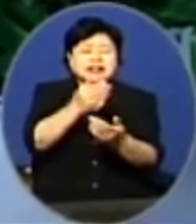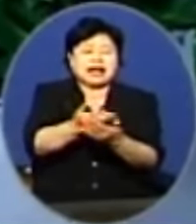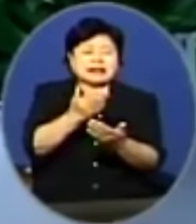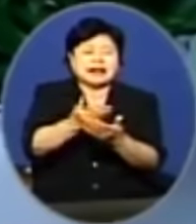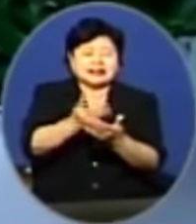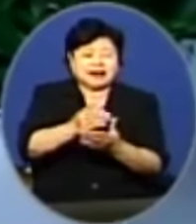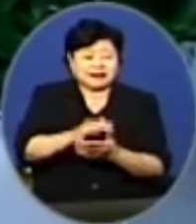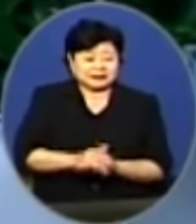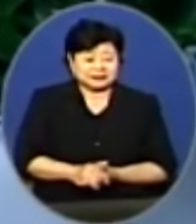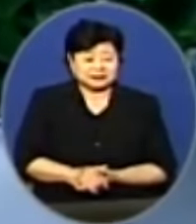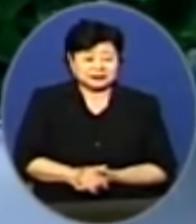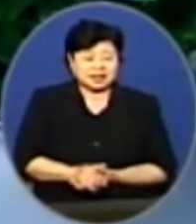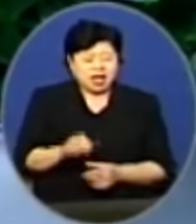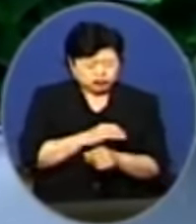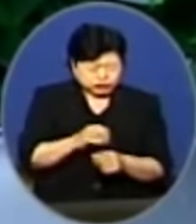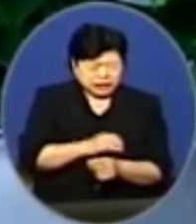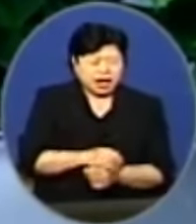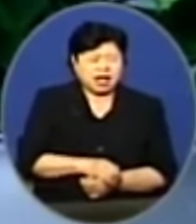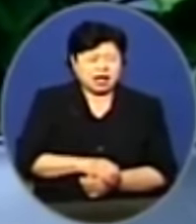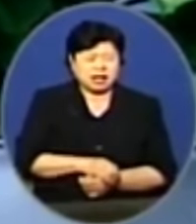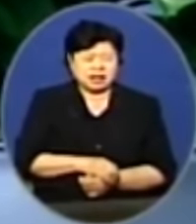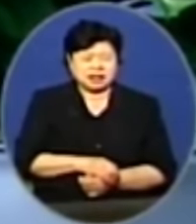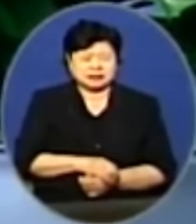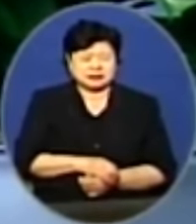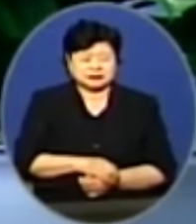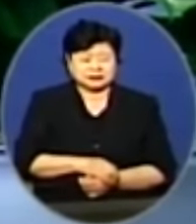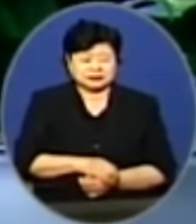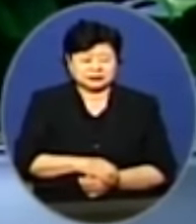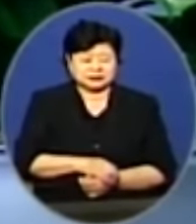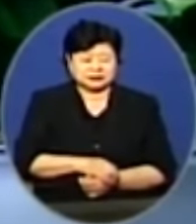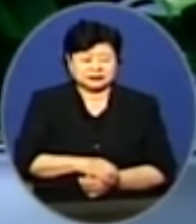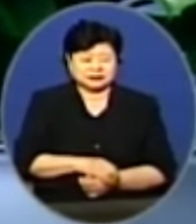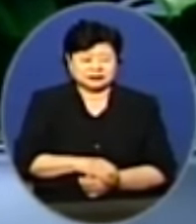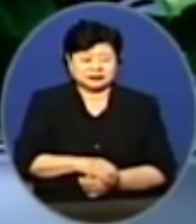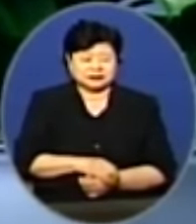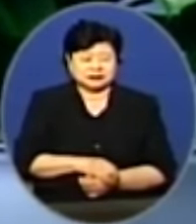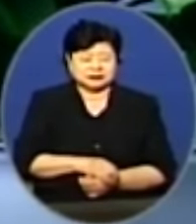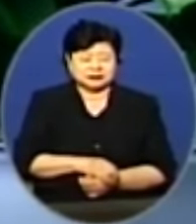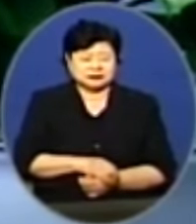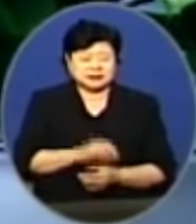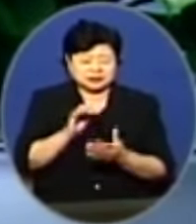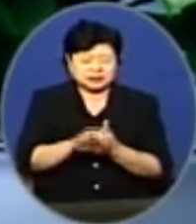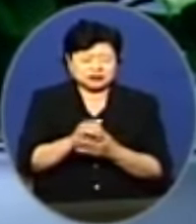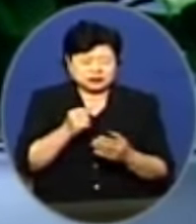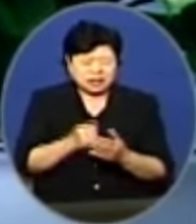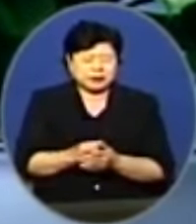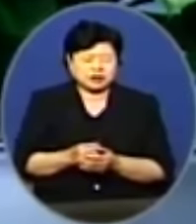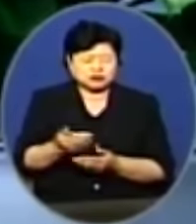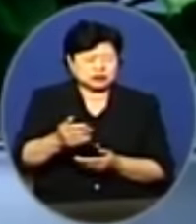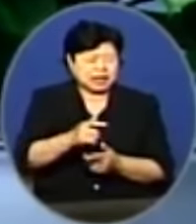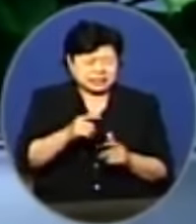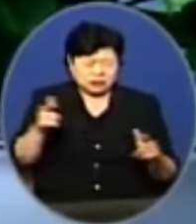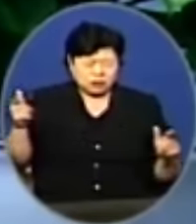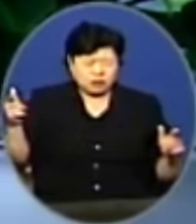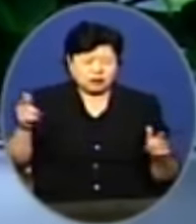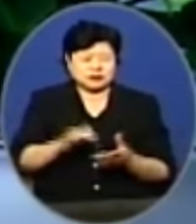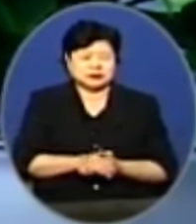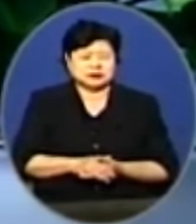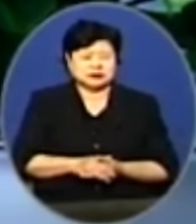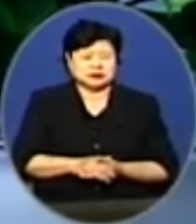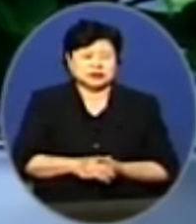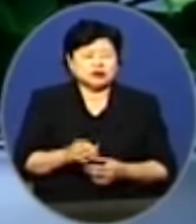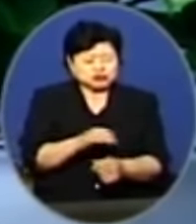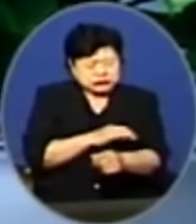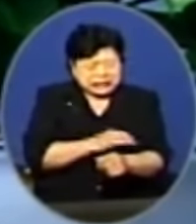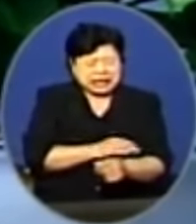떡떡떡떡떡떡떡떡떡떡떡떡. 아유, 사람 죽이네, 죽여. 제가 이웃 사촌이라고 해서 친구로서 떡을 주는 것이